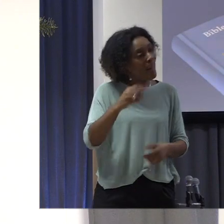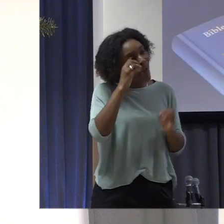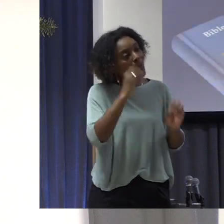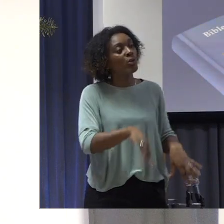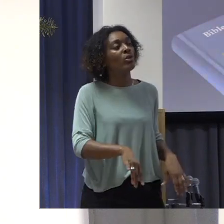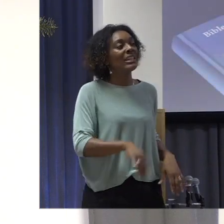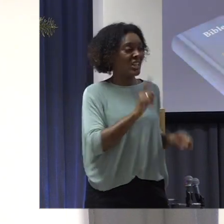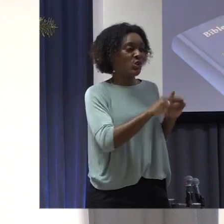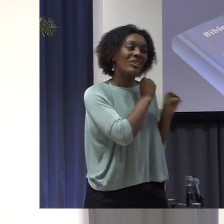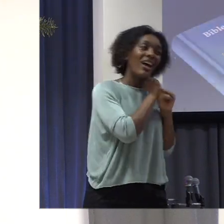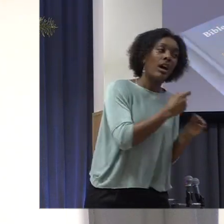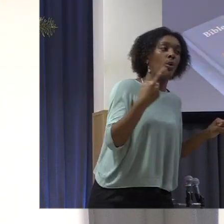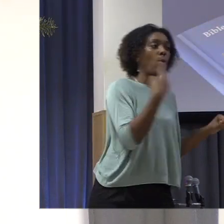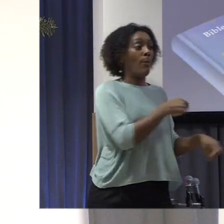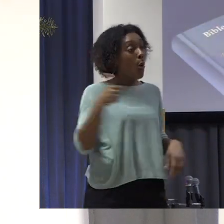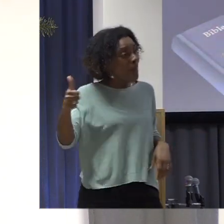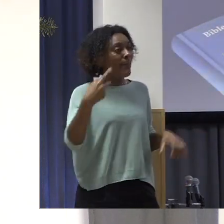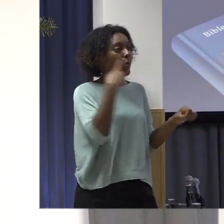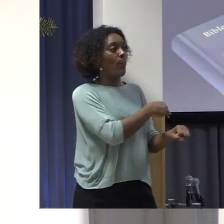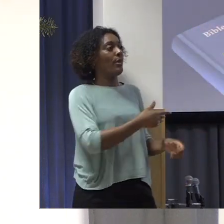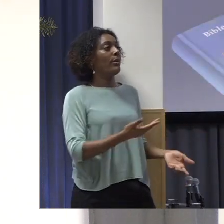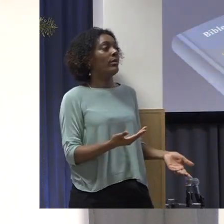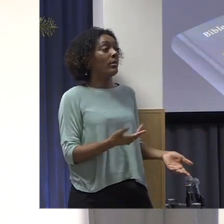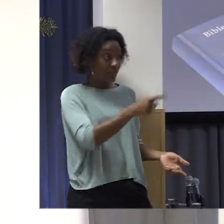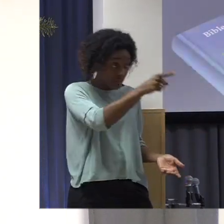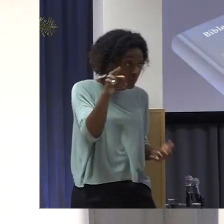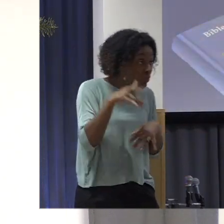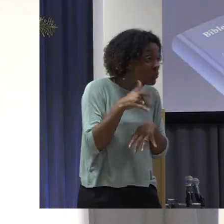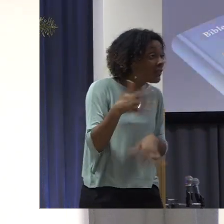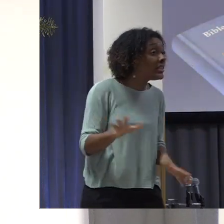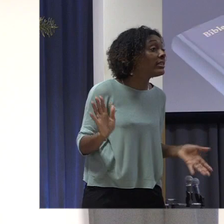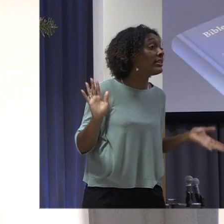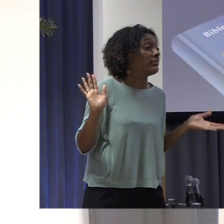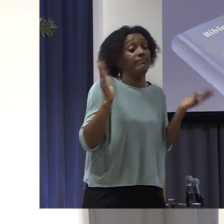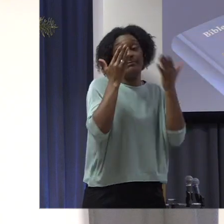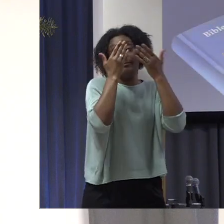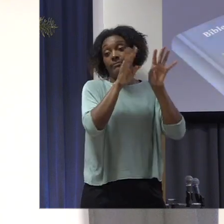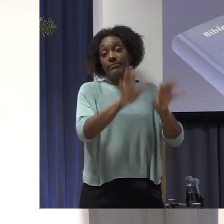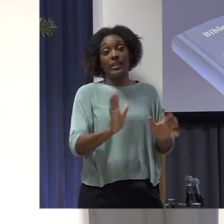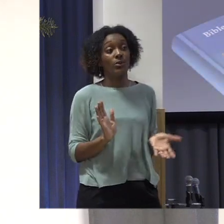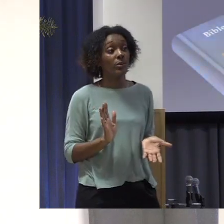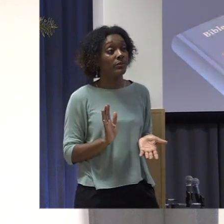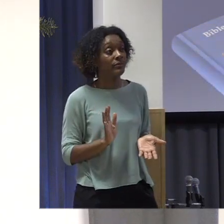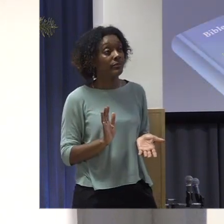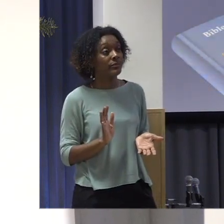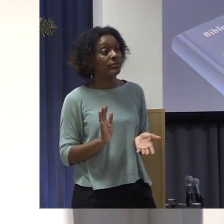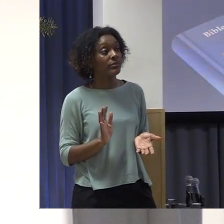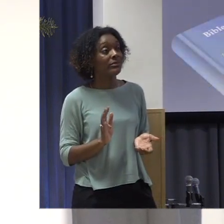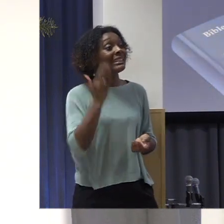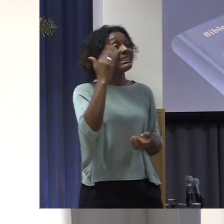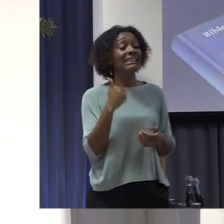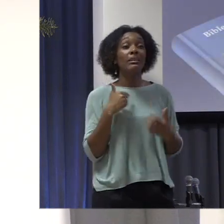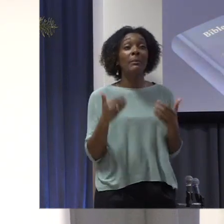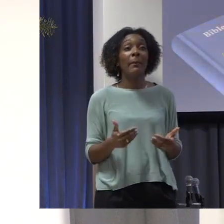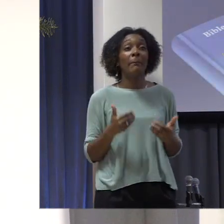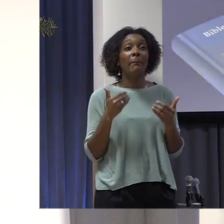freinait dans leur vie spirituelle. Est-ce bien notre expérience ? Est-ce bien notre expérience? Parce que si nous faisons du